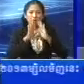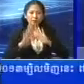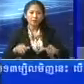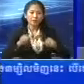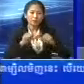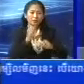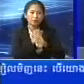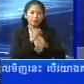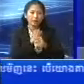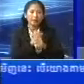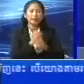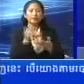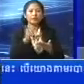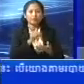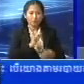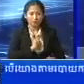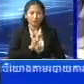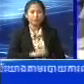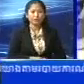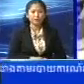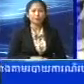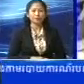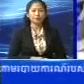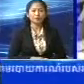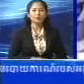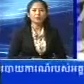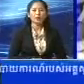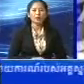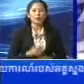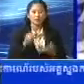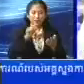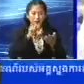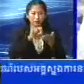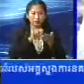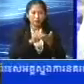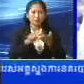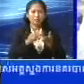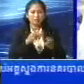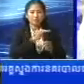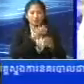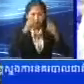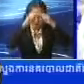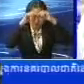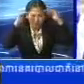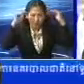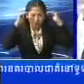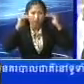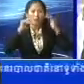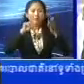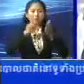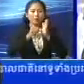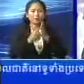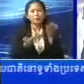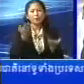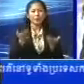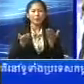បំពេញការងារតាមទួលនីតិរៀងៗខ្លួនដោយព្រះរាជសាររបស់ព្រះករុណាព្រះមហាក្សត្រដែរនិងក៏មានន័យស្រដៀង